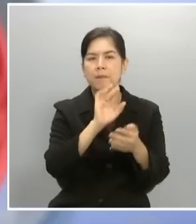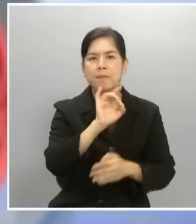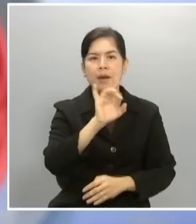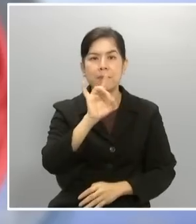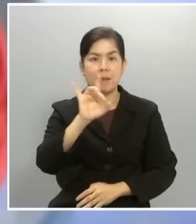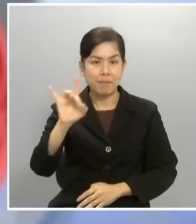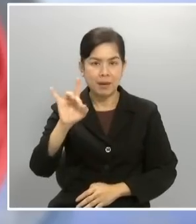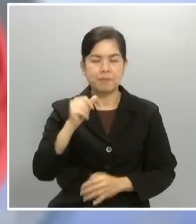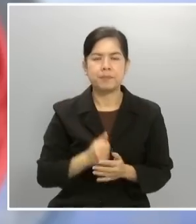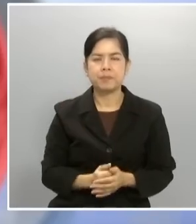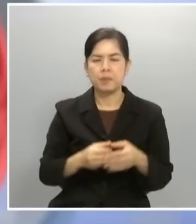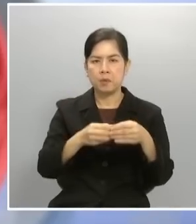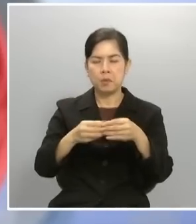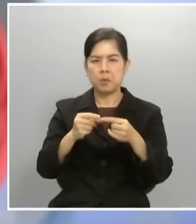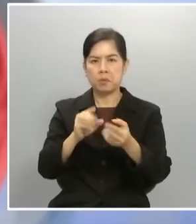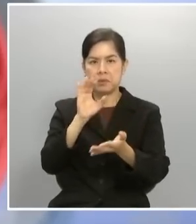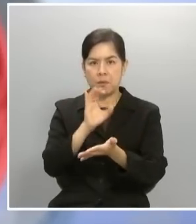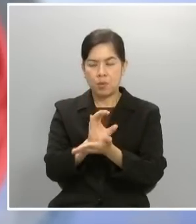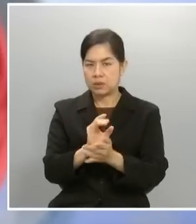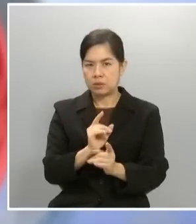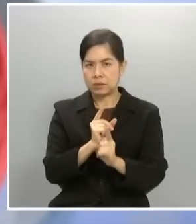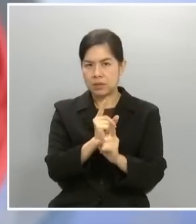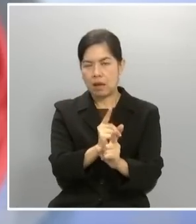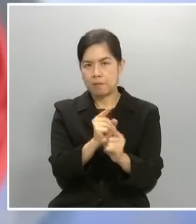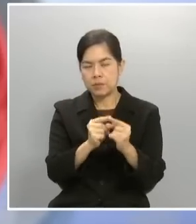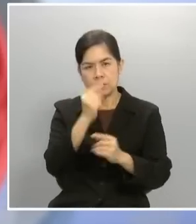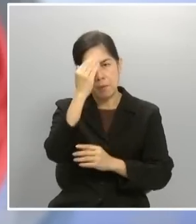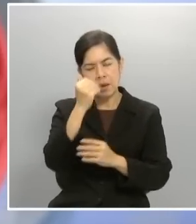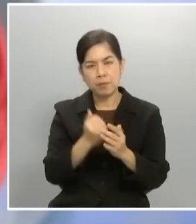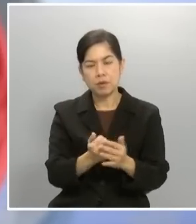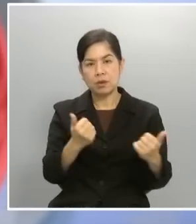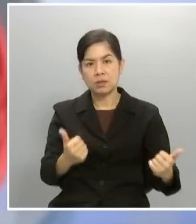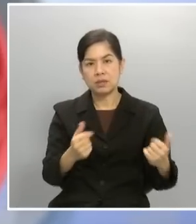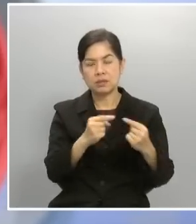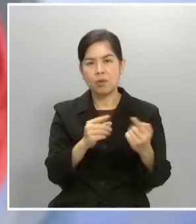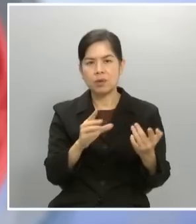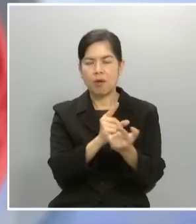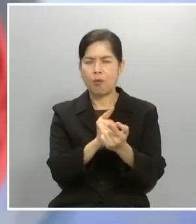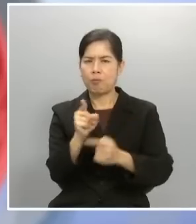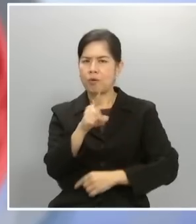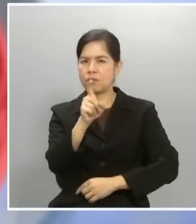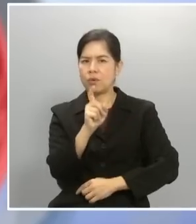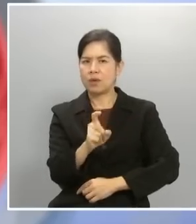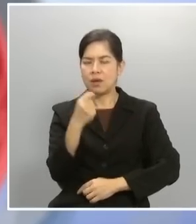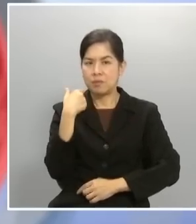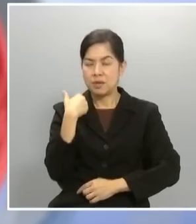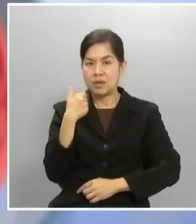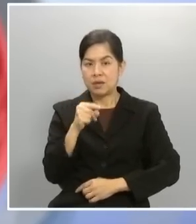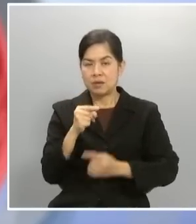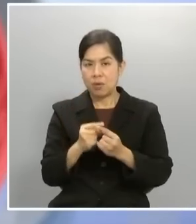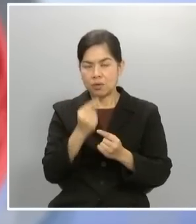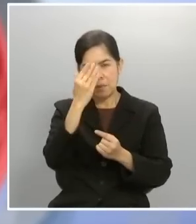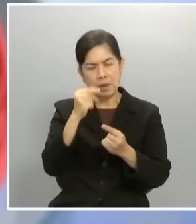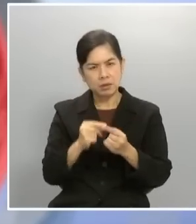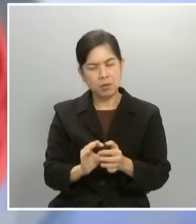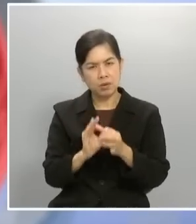ตำรวจเองเนี่ยก็ตามทันทีนะฮะเพราะว่าอะไรเพราะว่าสังคมเนี่ยเกิดเ้าเรียกว่าเกิดเกิดการแบบลุกฮือขึ้นมาว่ามันเกิด